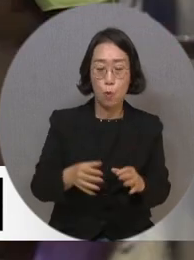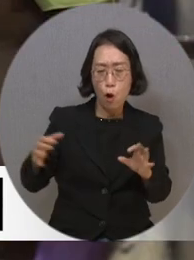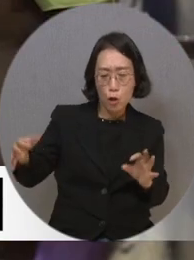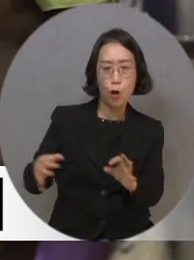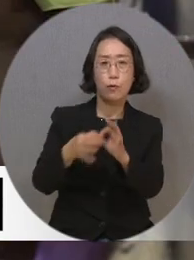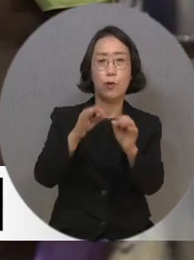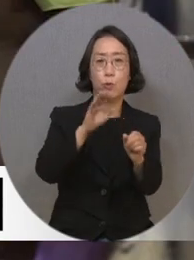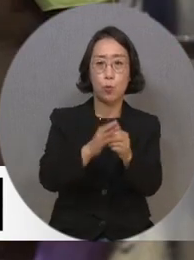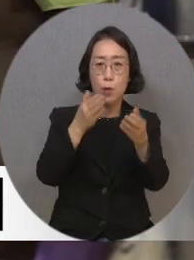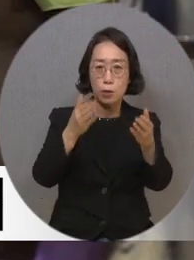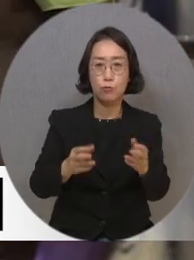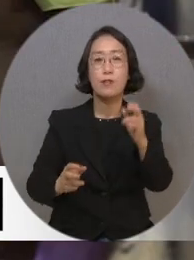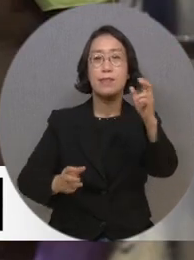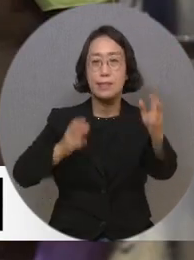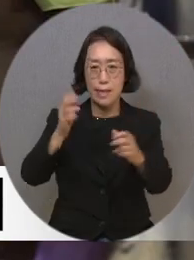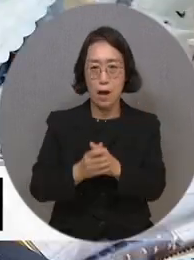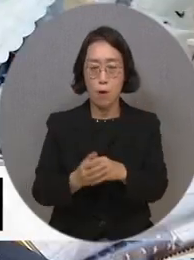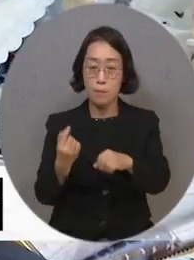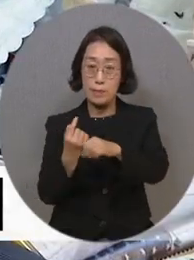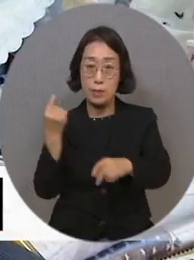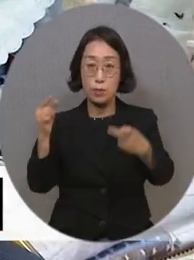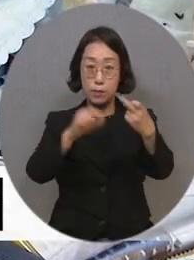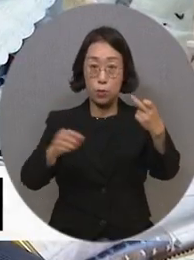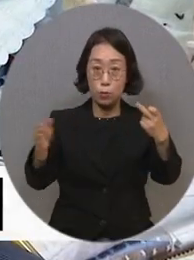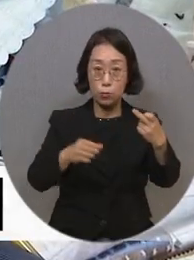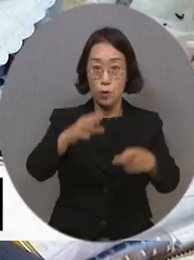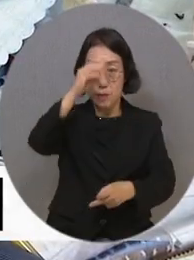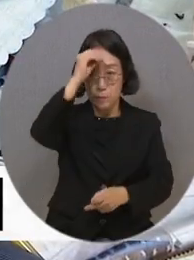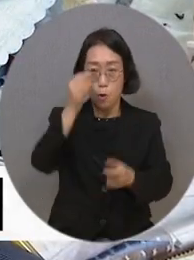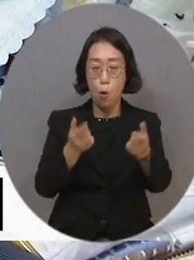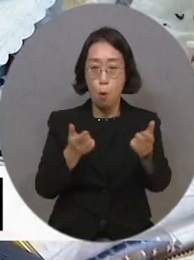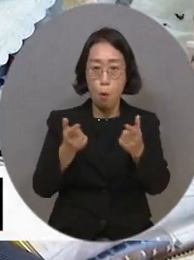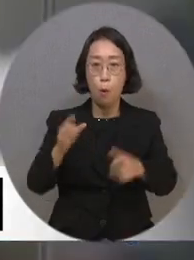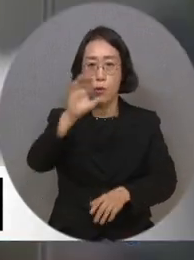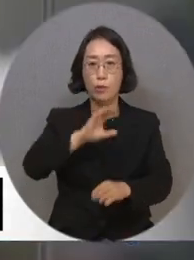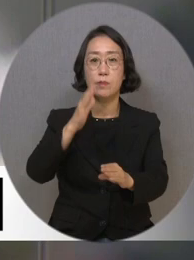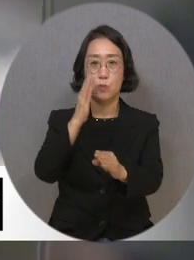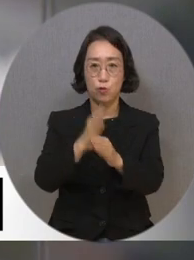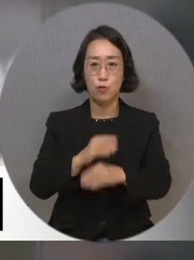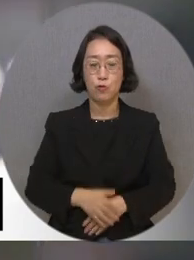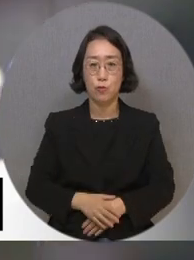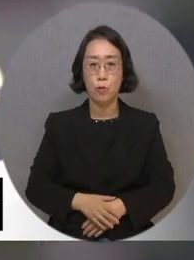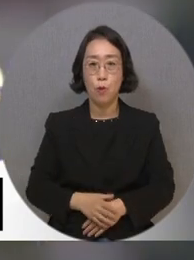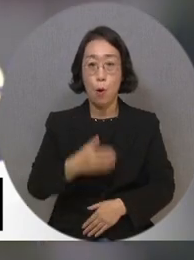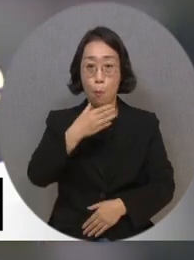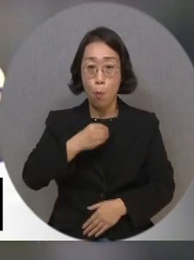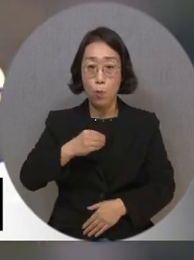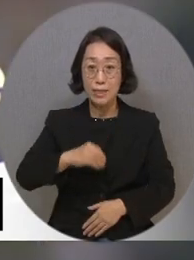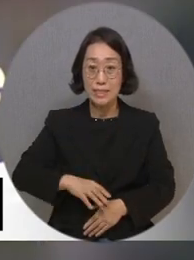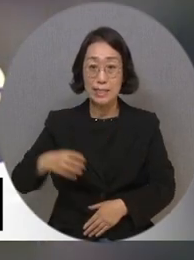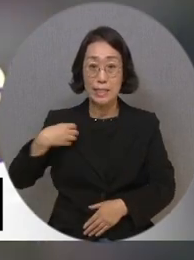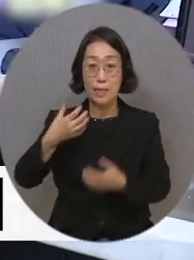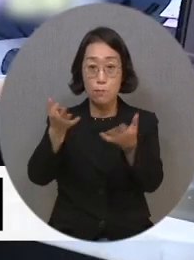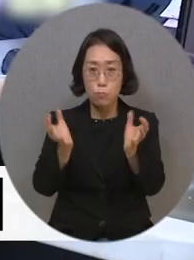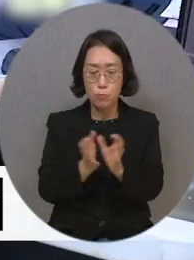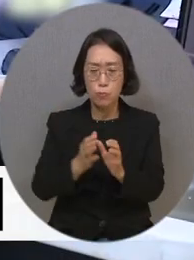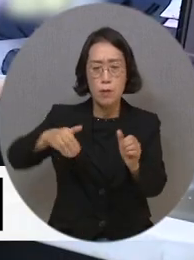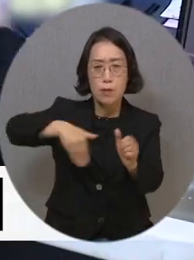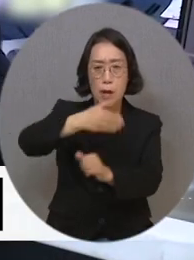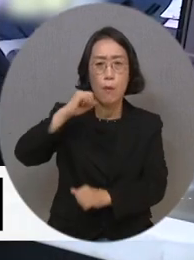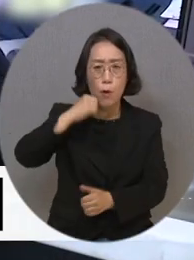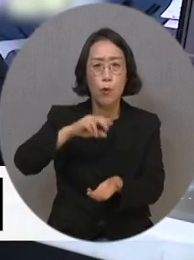연하는 사업으로 지난해 12월부터 시범적으로 시행됐습니다 보건복지부는 이날 현장에 에로 사항을